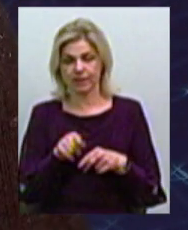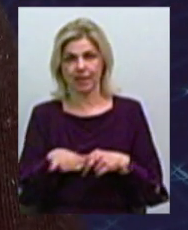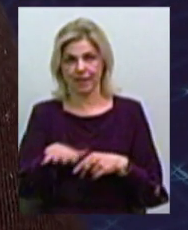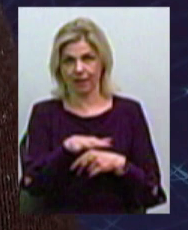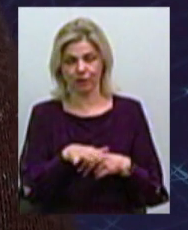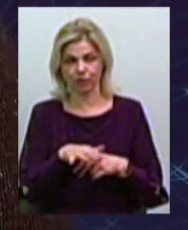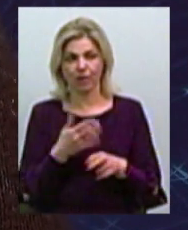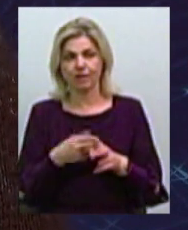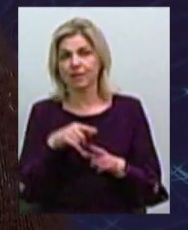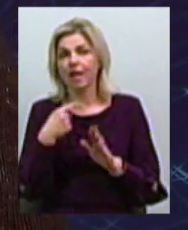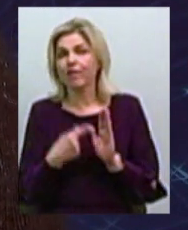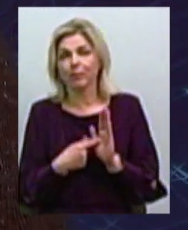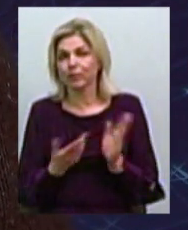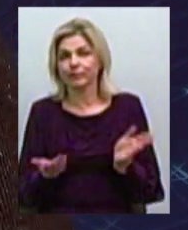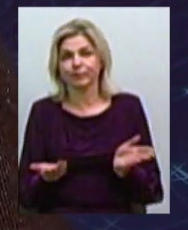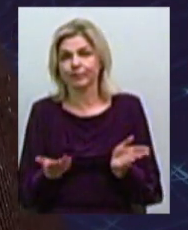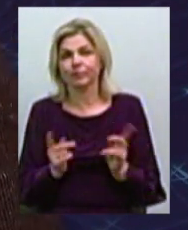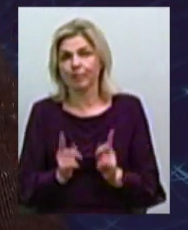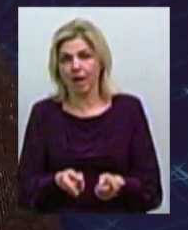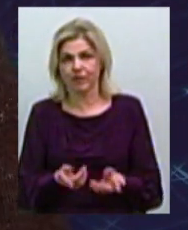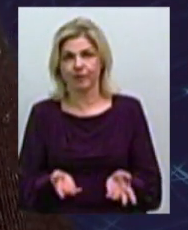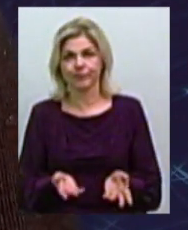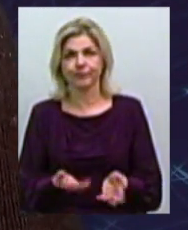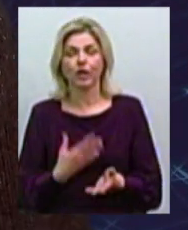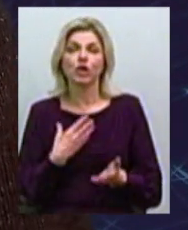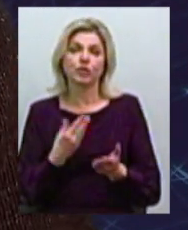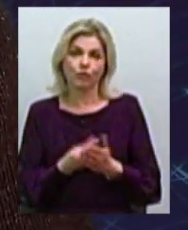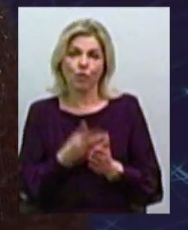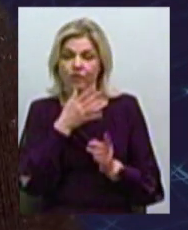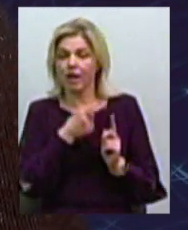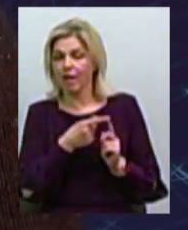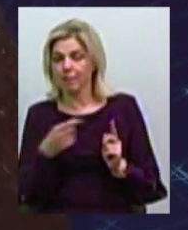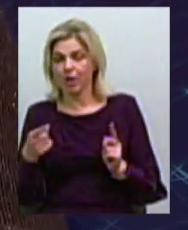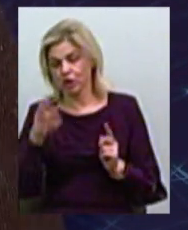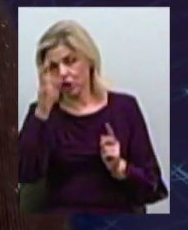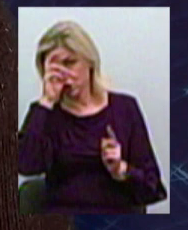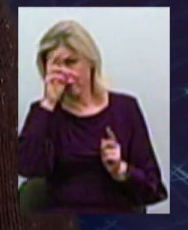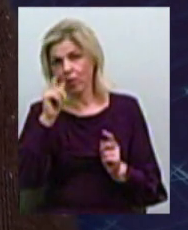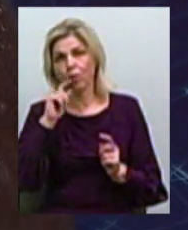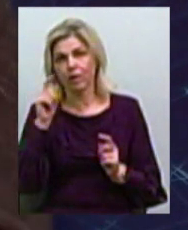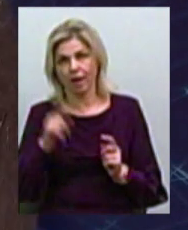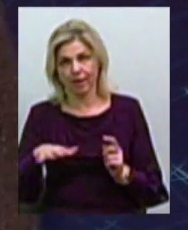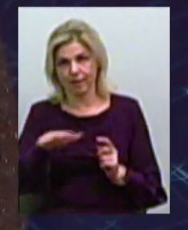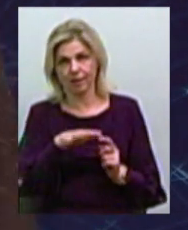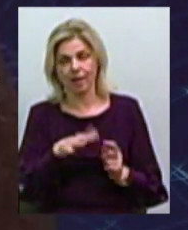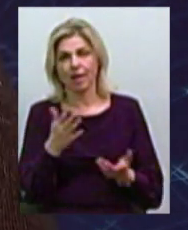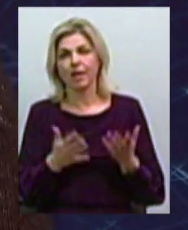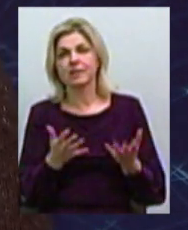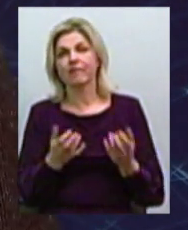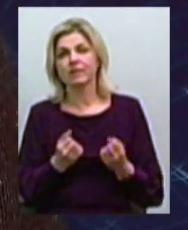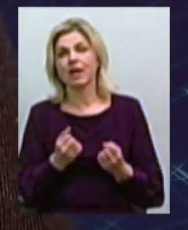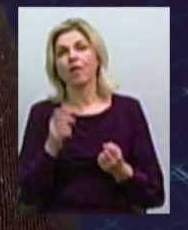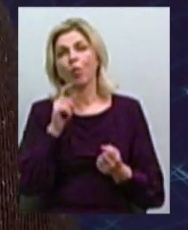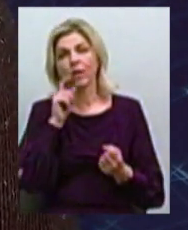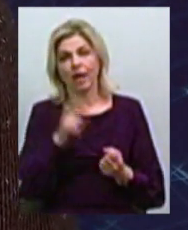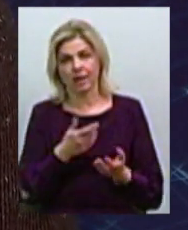питання риторичне, насправді. В якийсь свій певний момент держава Україна, ну, якщо брати на прикладі України, на